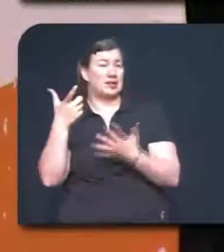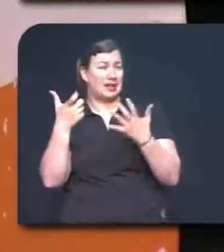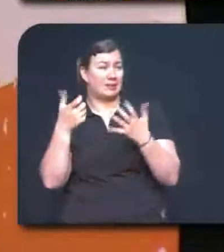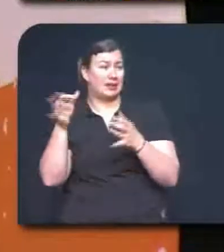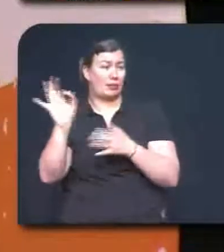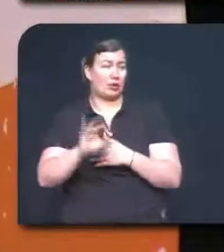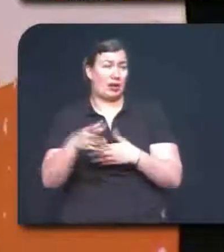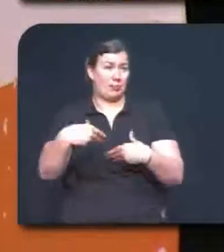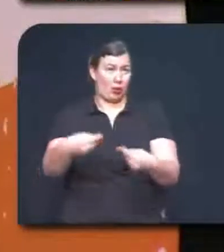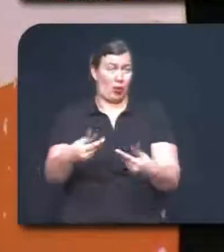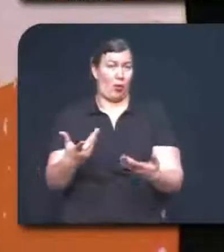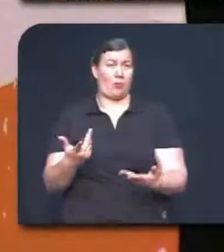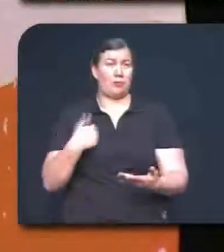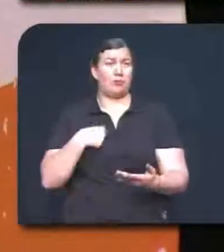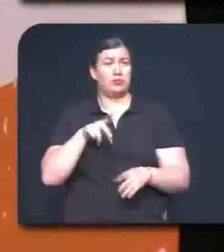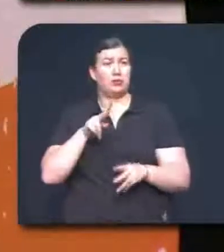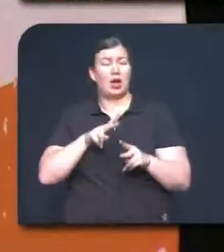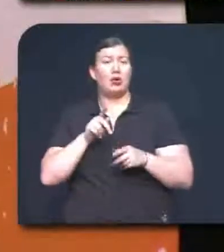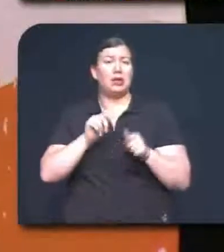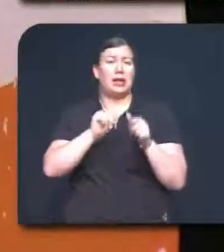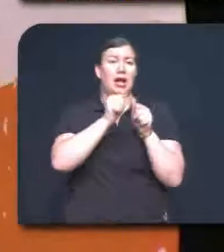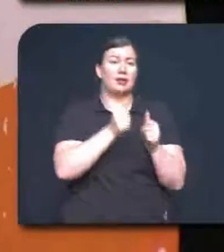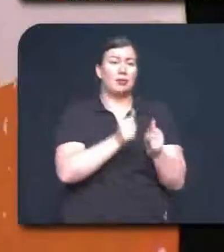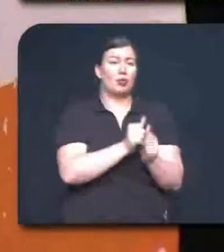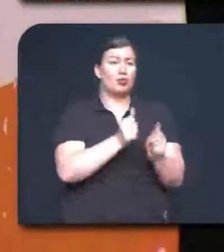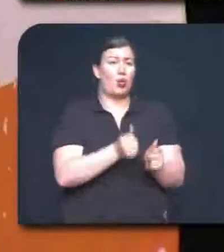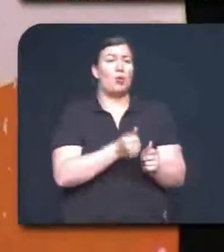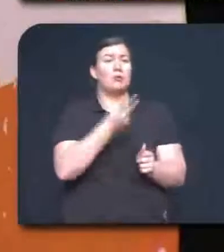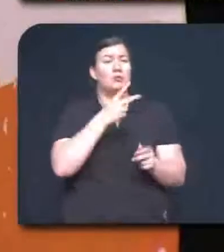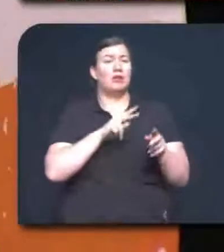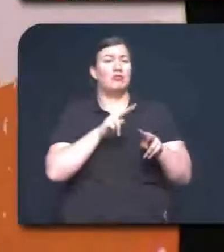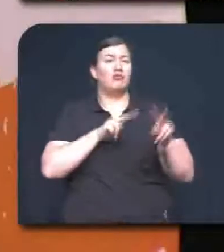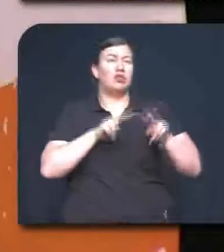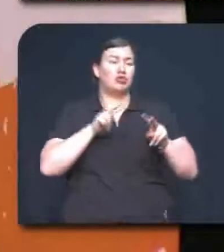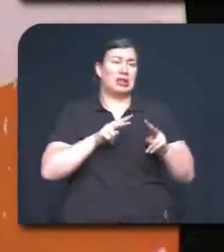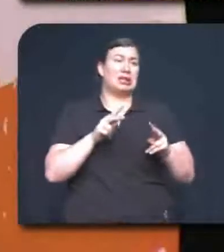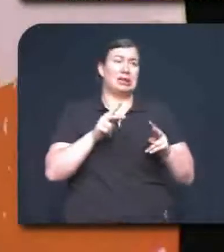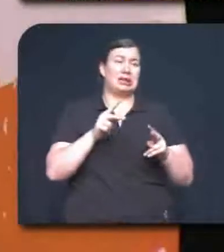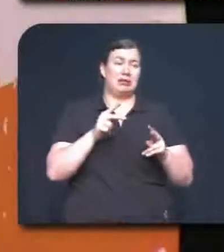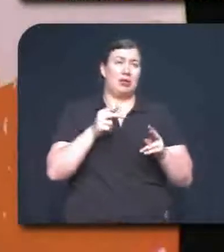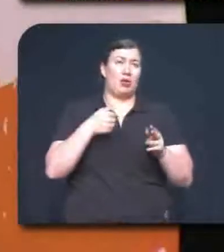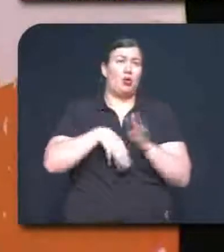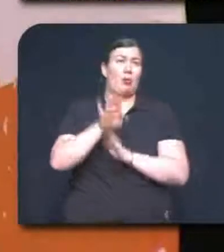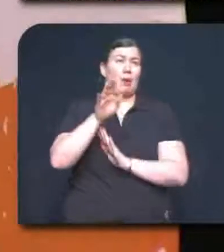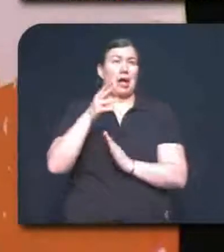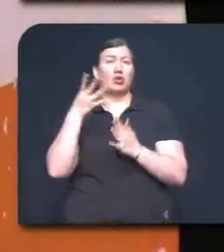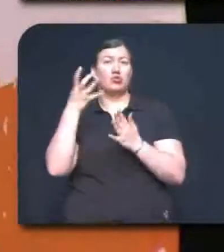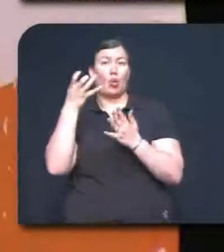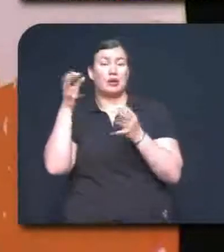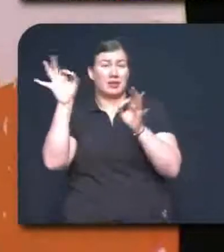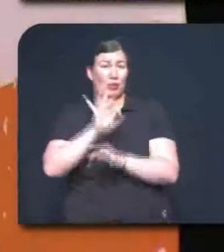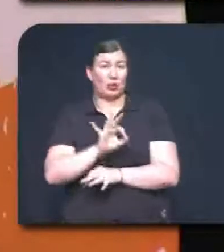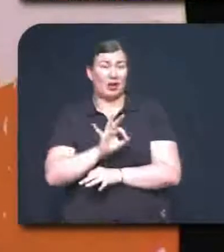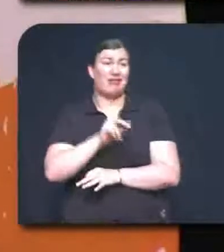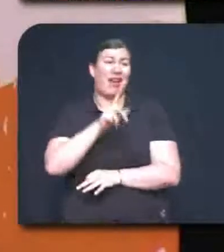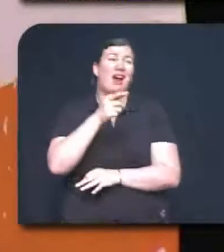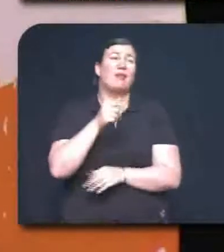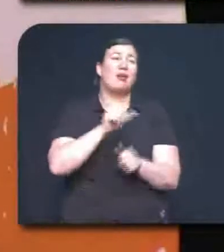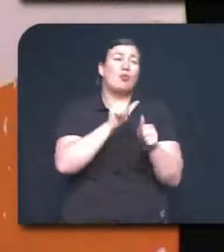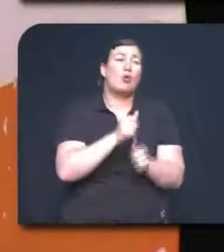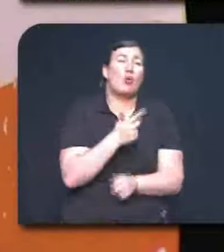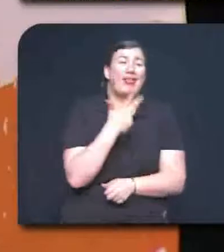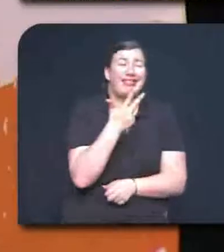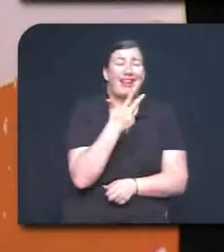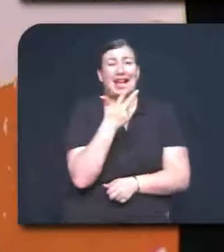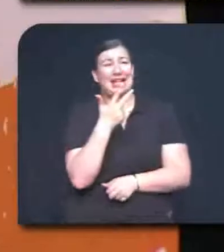da hatten die meisten Module über 90% ähm leider muss das Modul 3 hatte hatte die zweite mir halt nicht erreicht